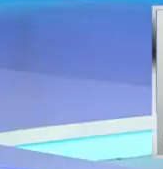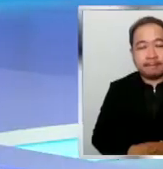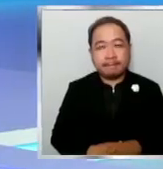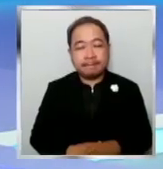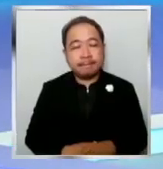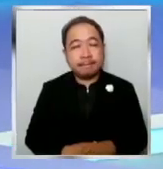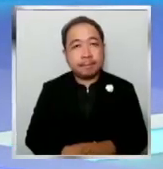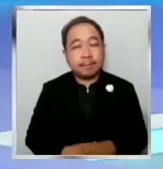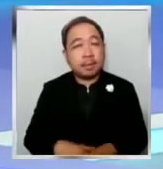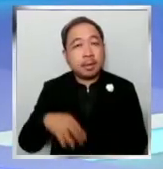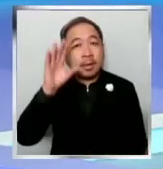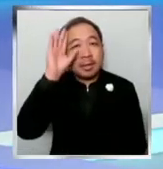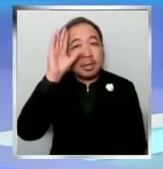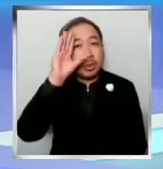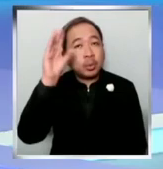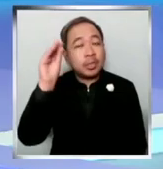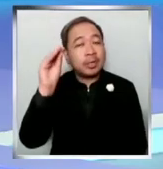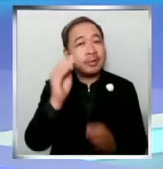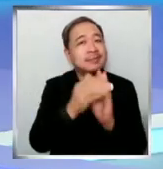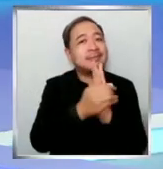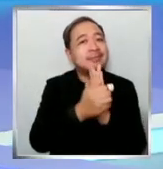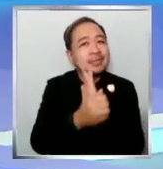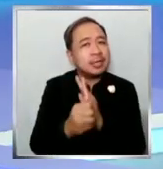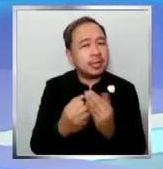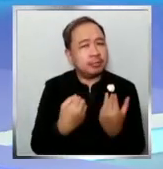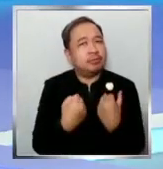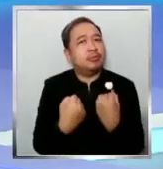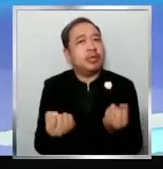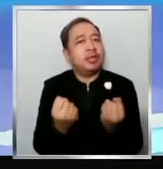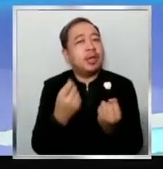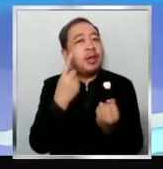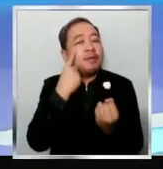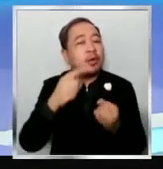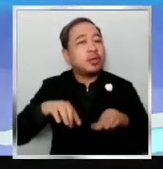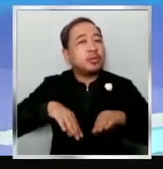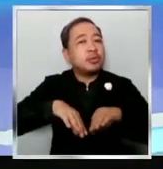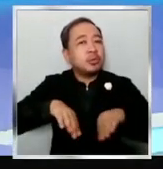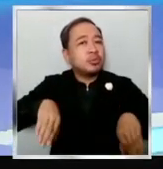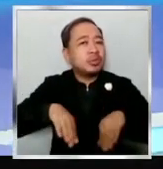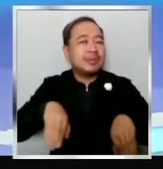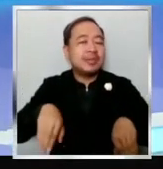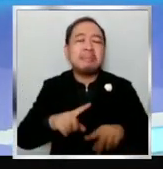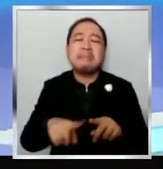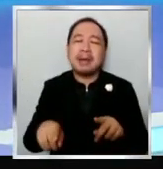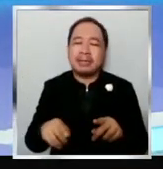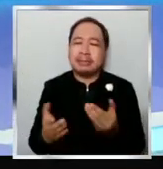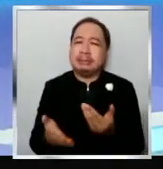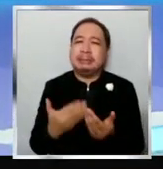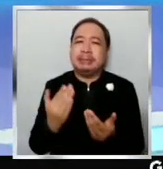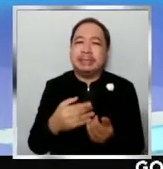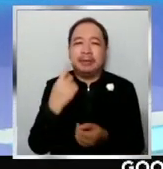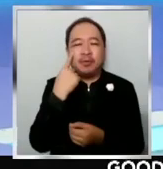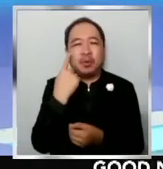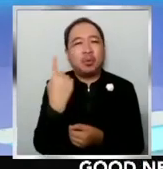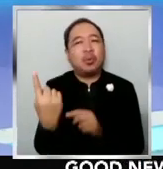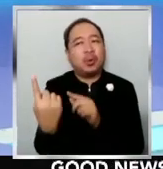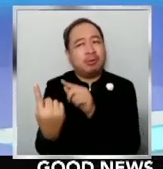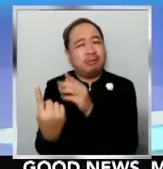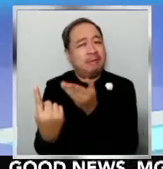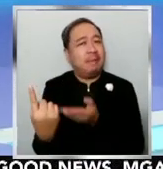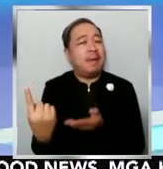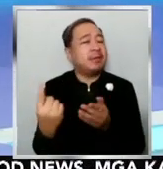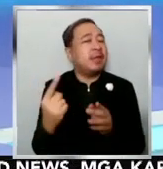Kakaibang husay at endurance sa open water swimming, sisiw lang daw yan para sa isang environmental lawyer na itinuturing bilang